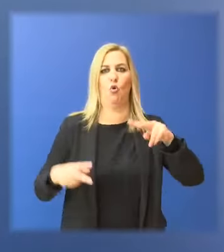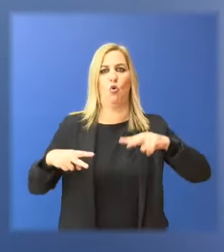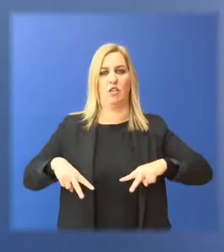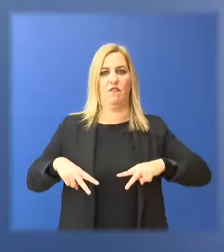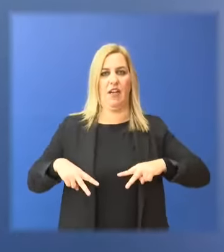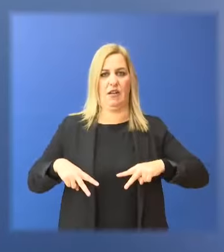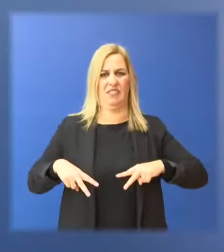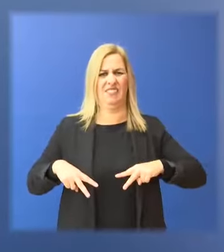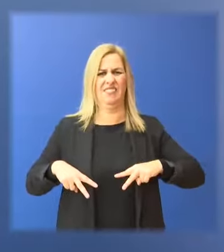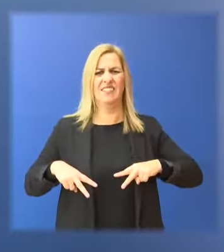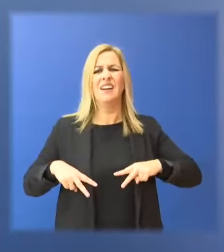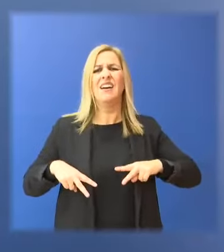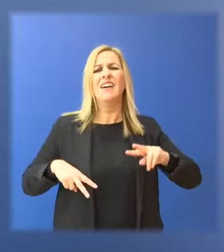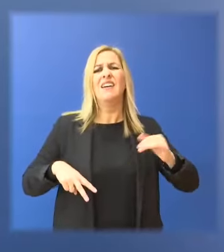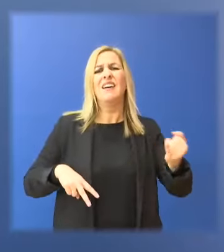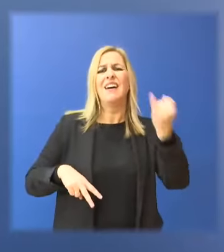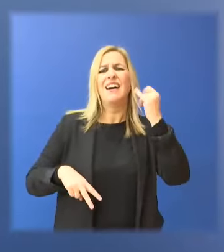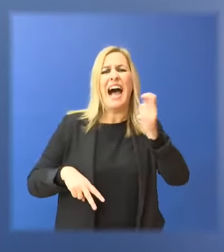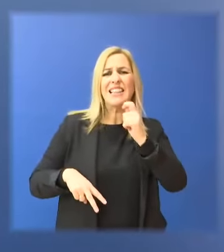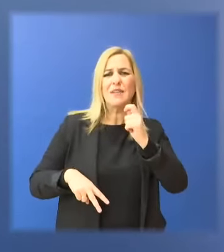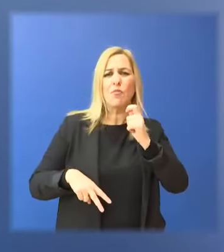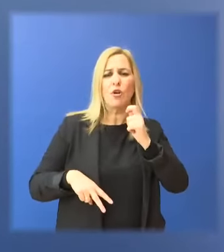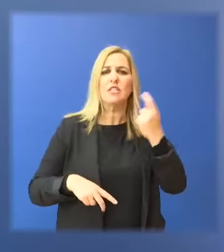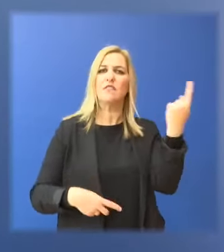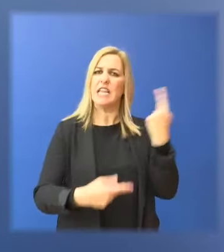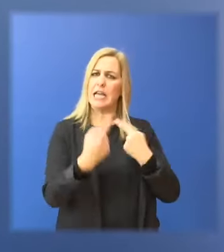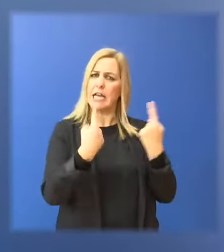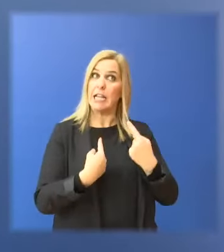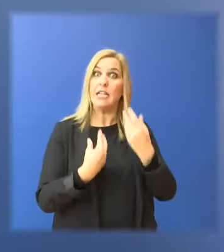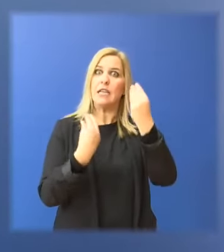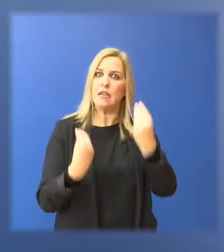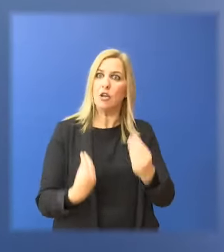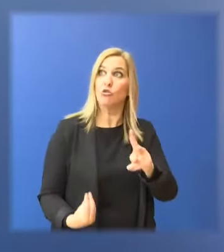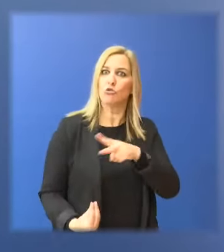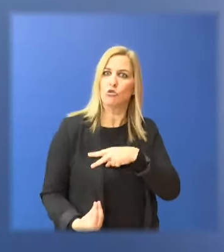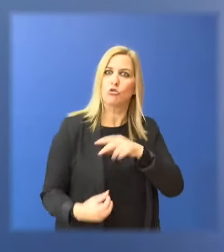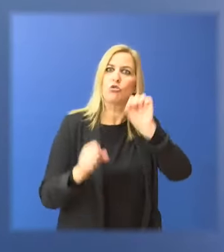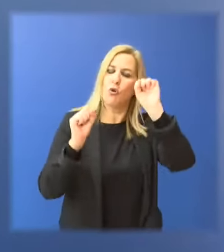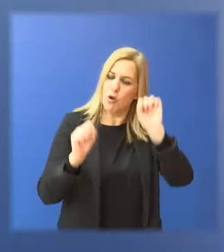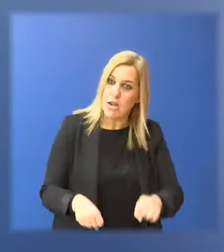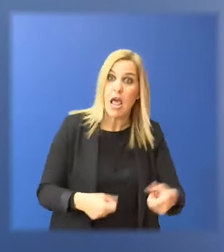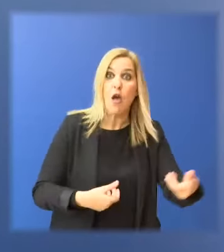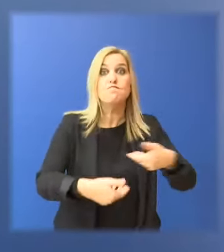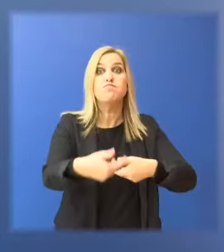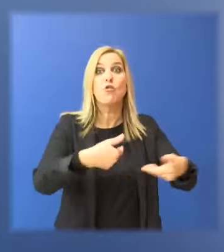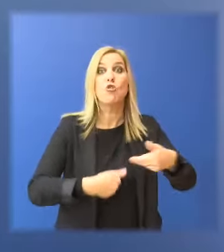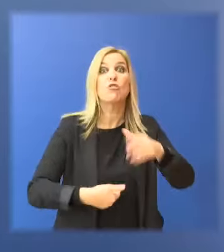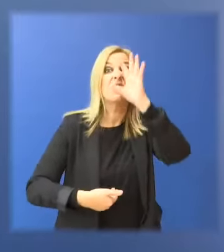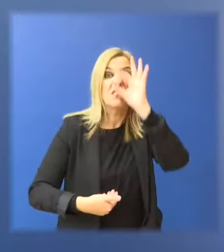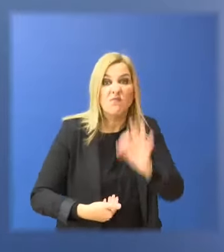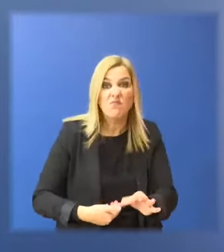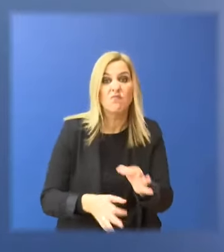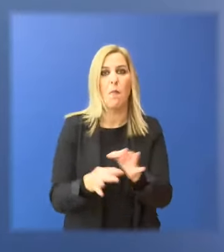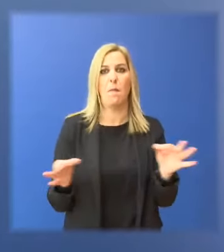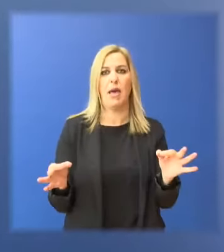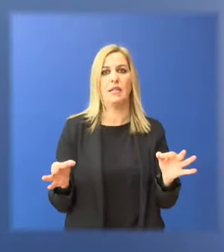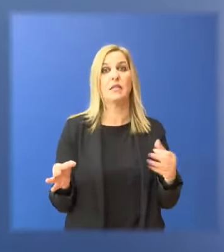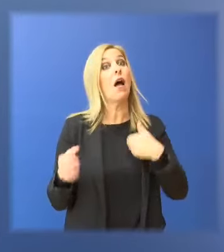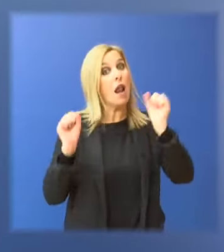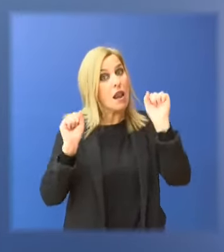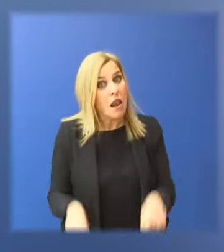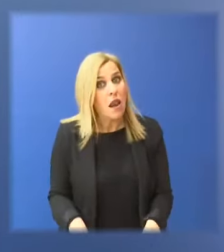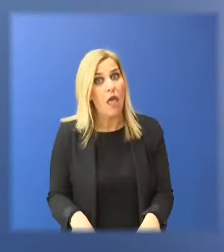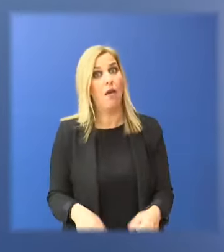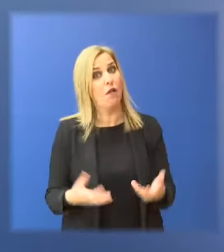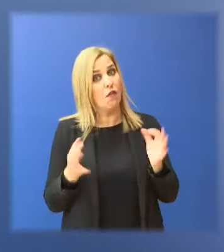θέλει αντιπολίτευση να σκίσει επικοδομητική κριτική, να προτείνει ουσιαστικά κοστολογημένα μέτρα, εμείς αυτό το θέλουμε,